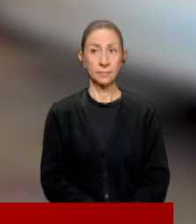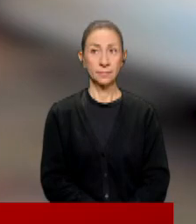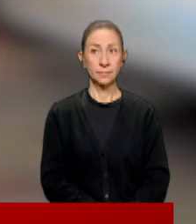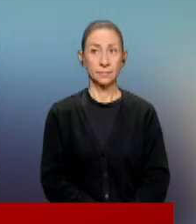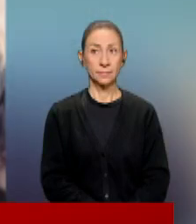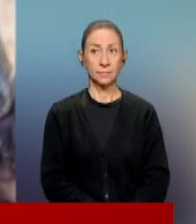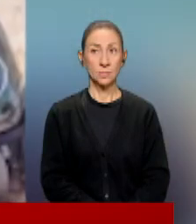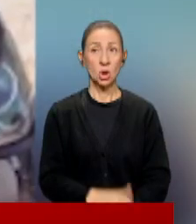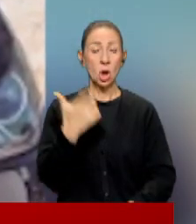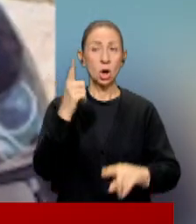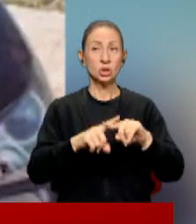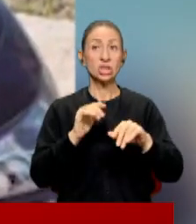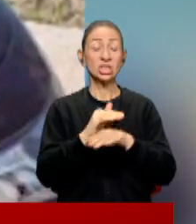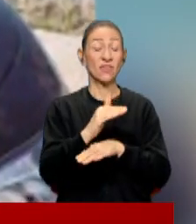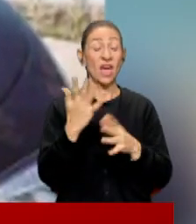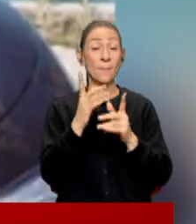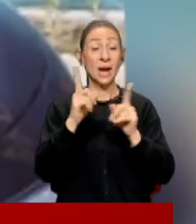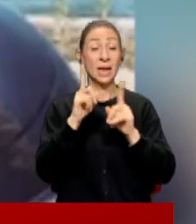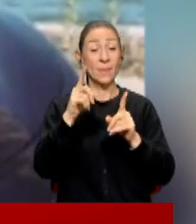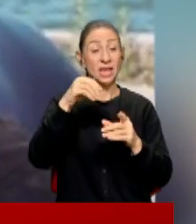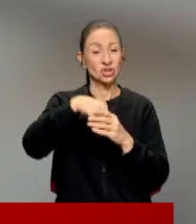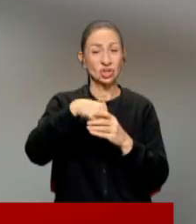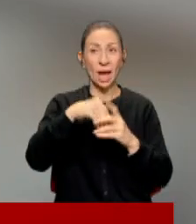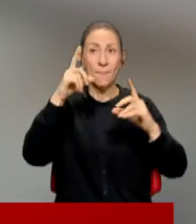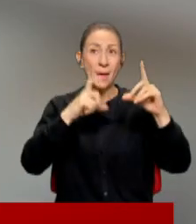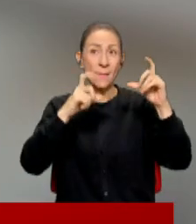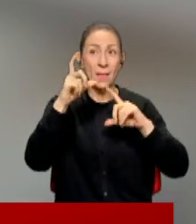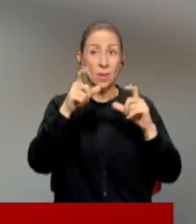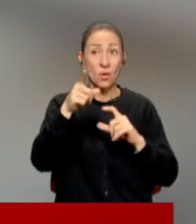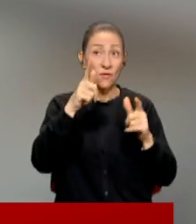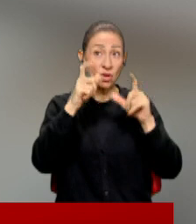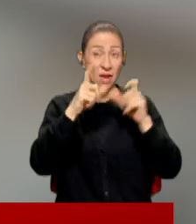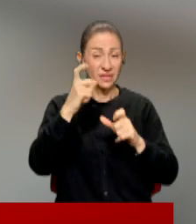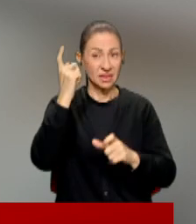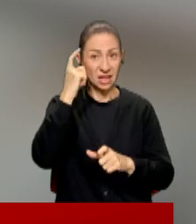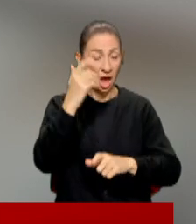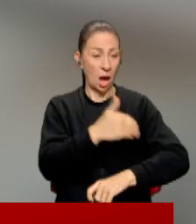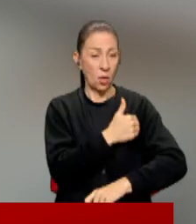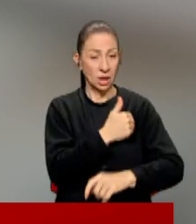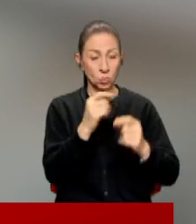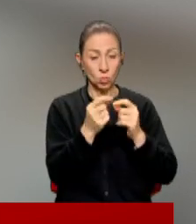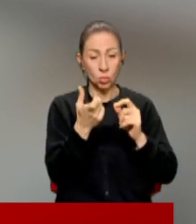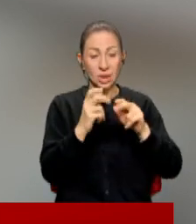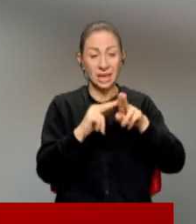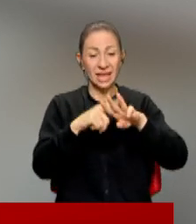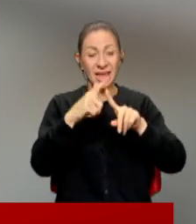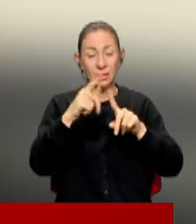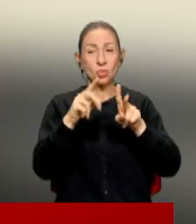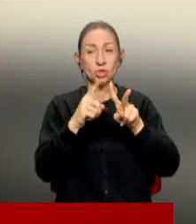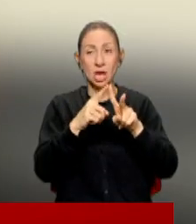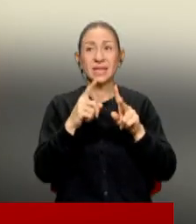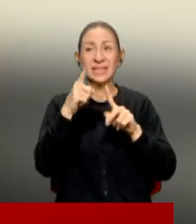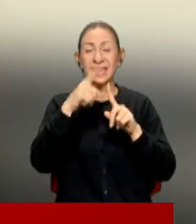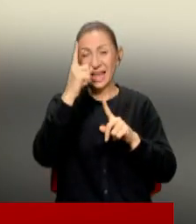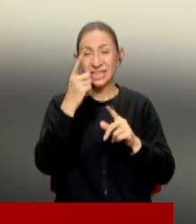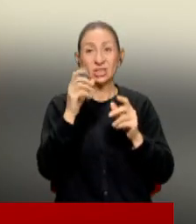bulundu lüks yaşantısıyla ve adliye koridorlarında çektirdiği bu fotoğraflarla tanınan Avukat Buket Nurşah tekışık Bu kez